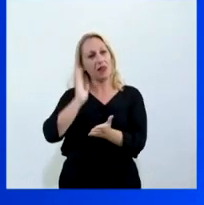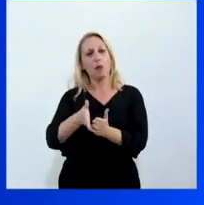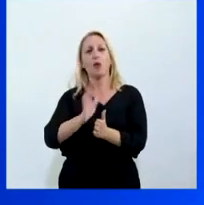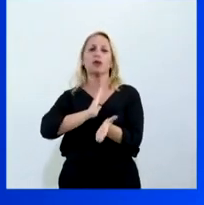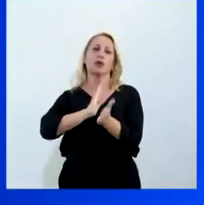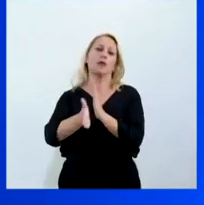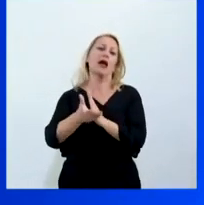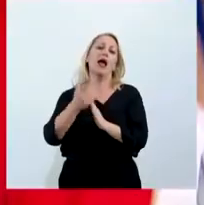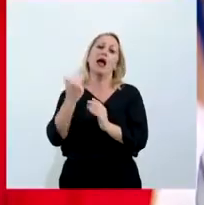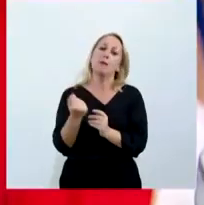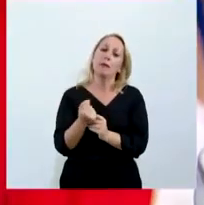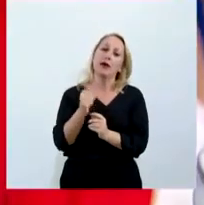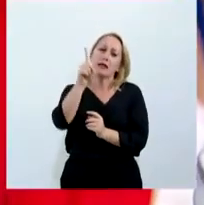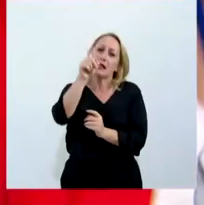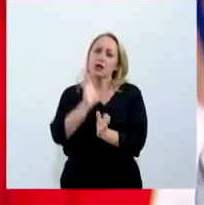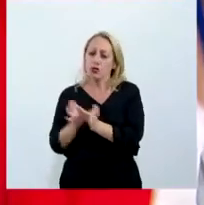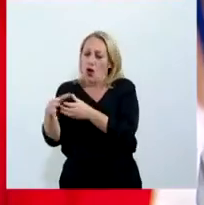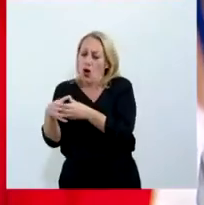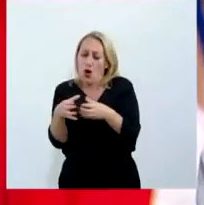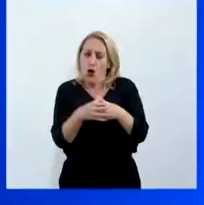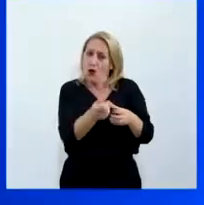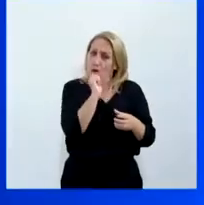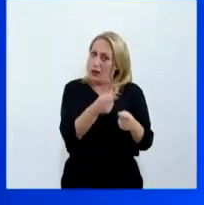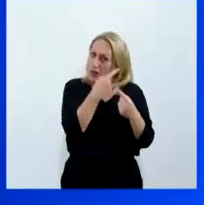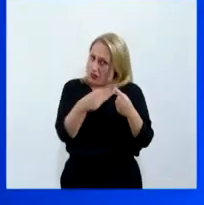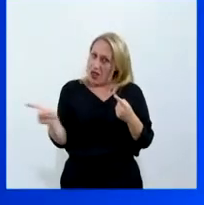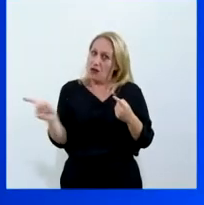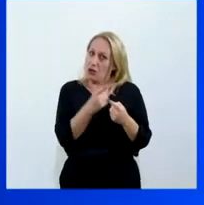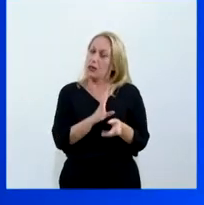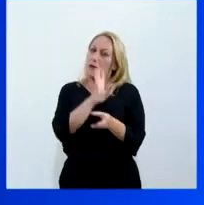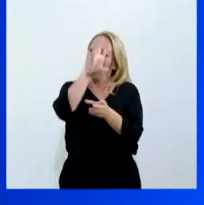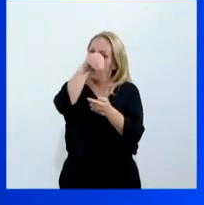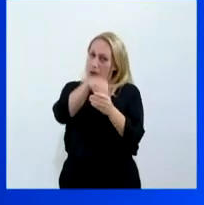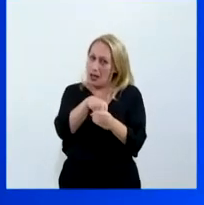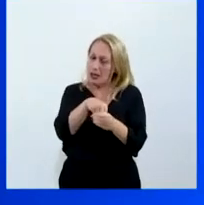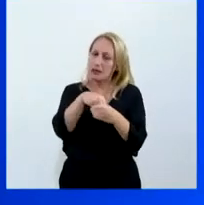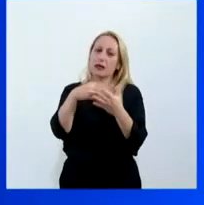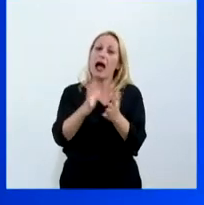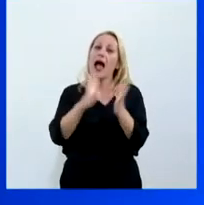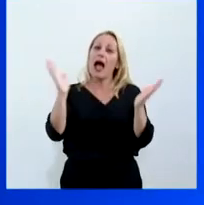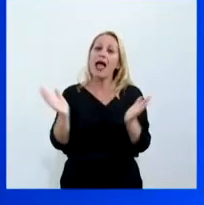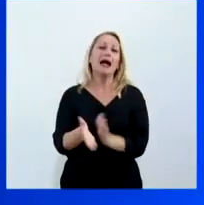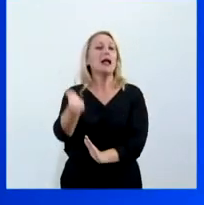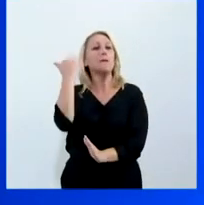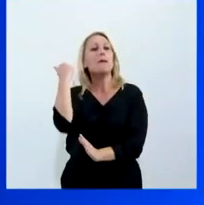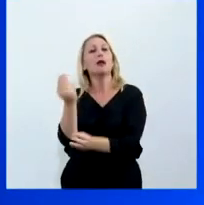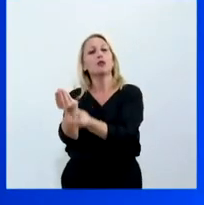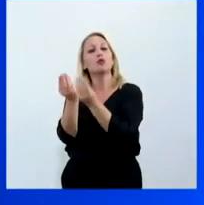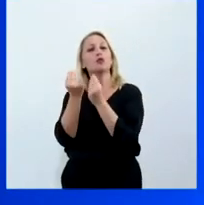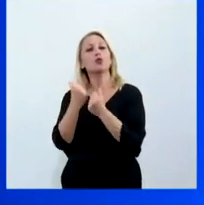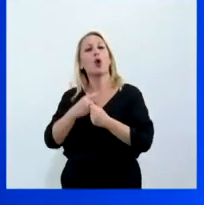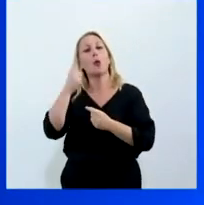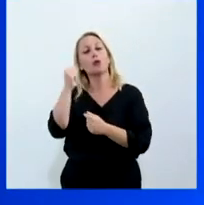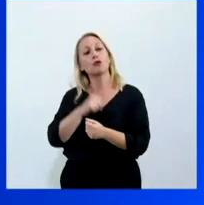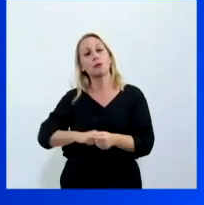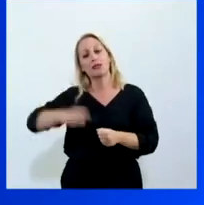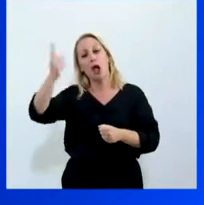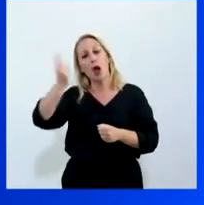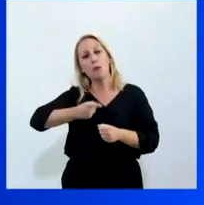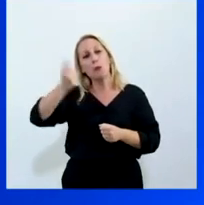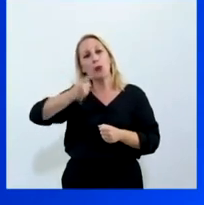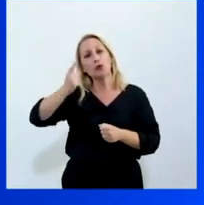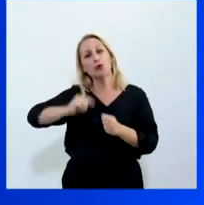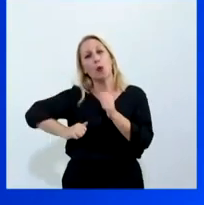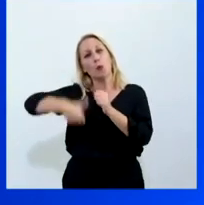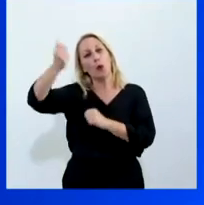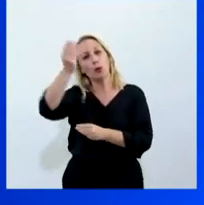διαδικασία με διαφορετική σύνθεση της Βουλής, εάν η ενισχυμένη αναλογική ίσχυε και στην